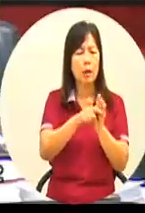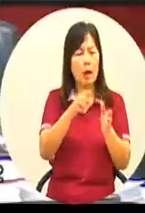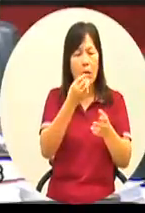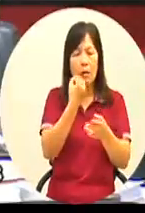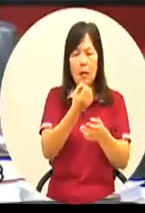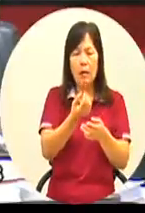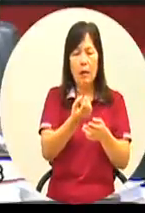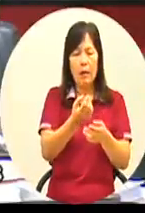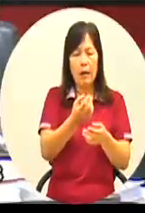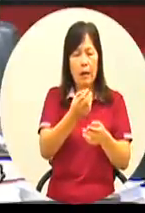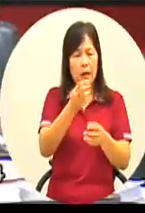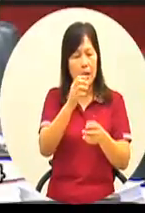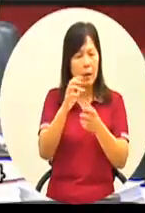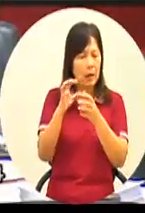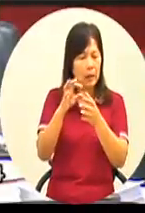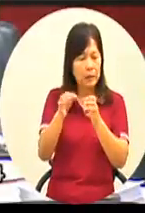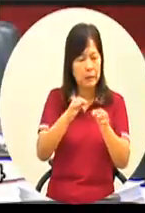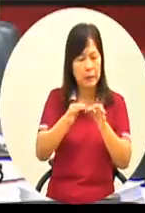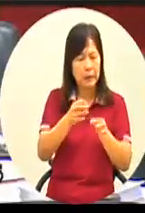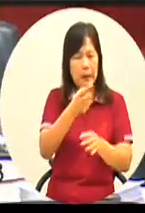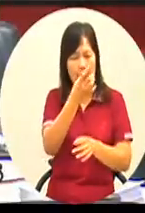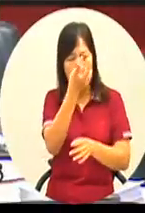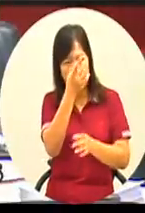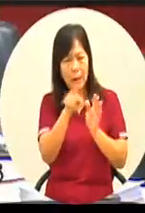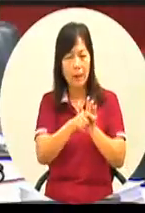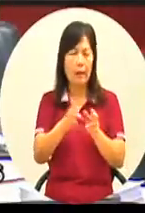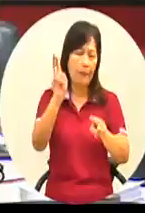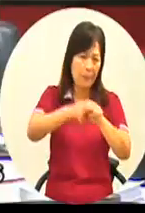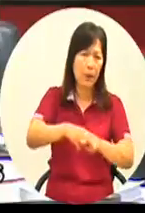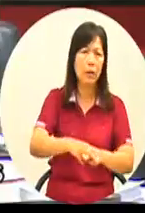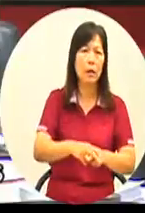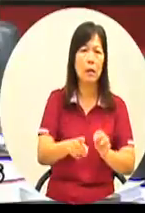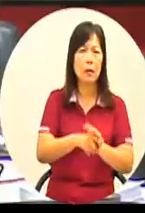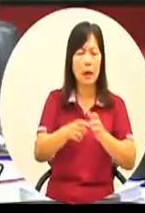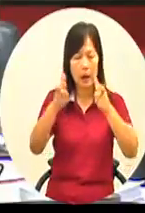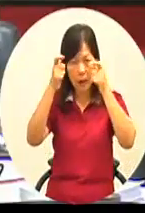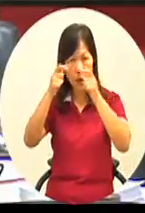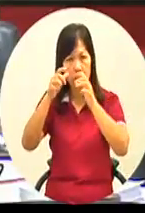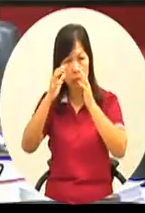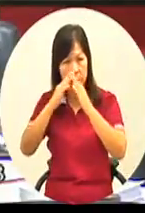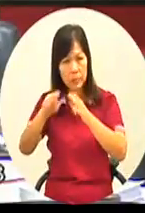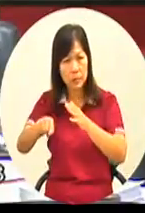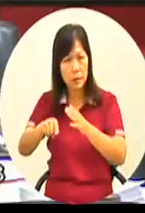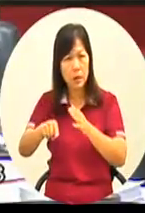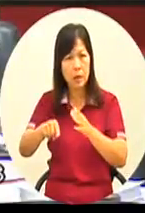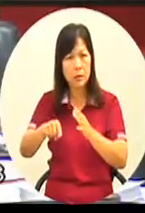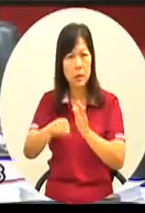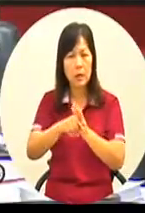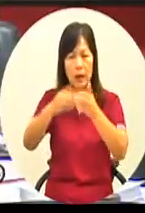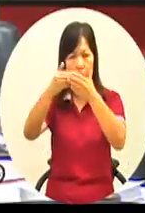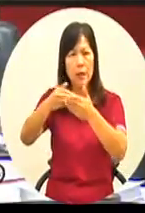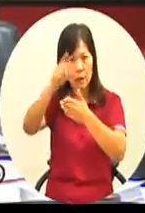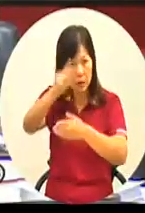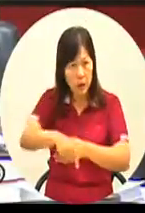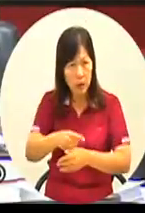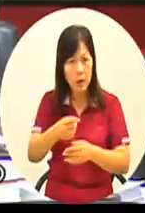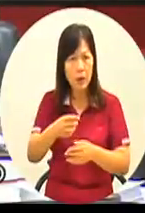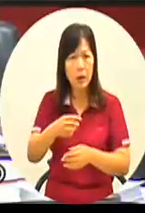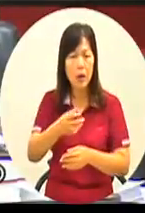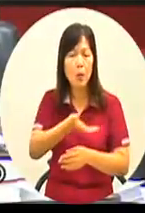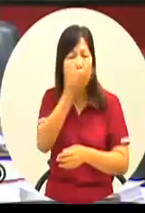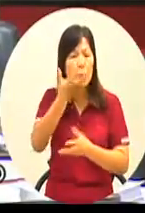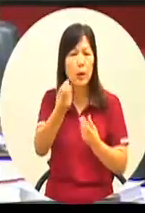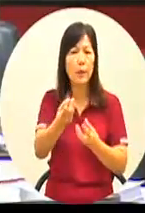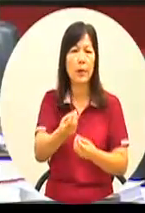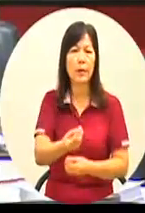了，干脆关掉算了，对不对？尤其在我们高雄这种情况之下，好，陆客又不来，好，